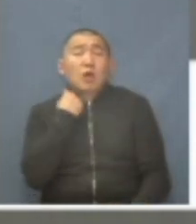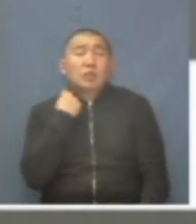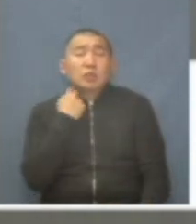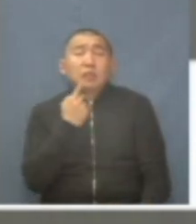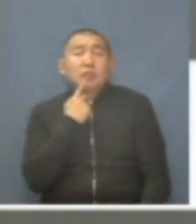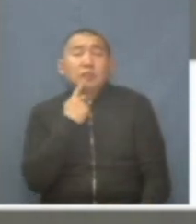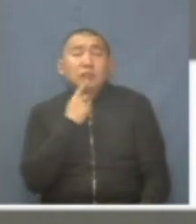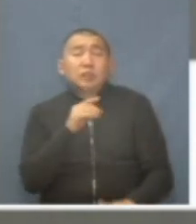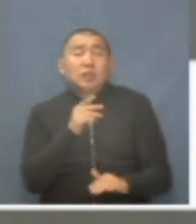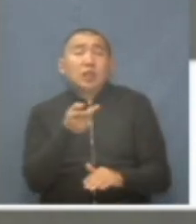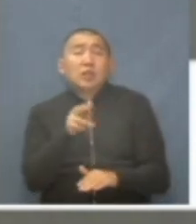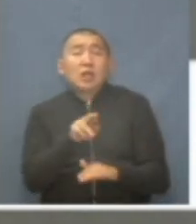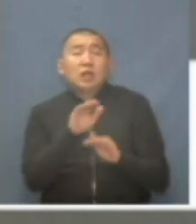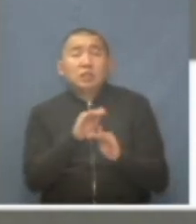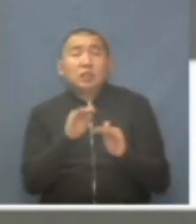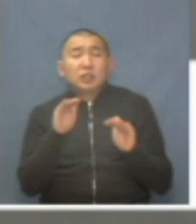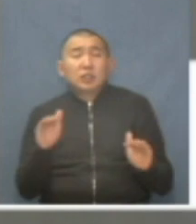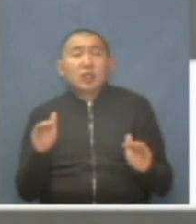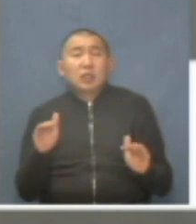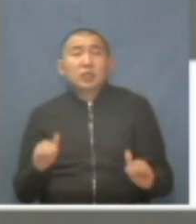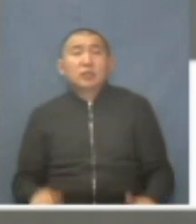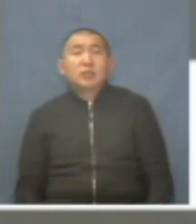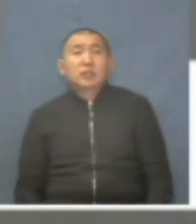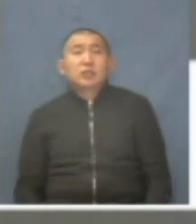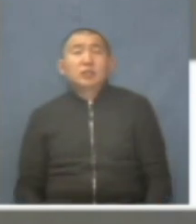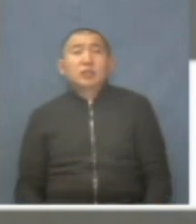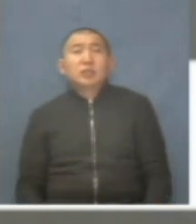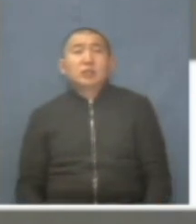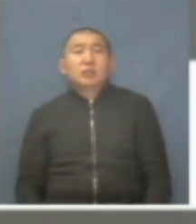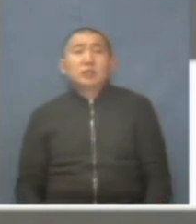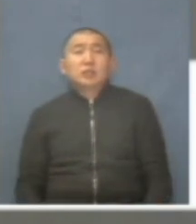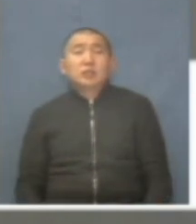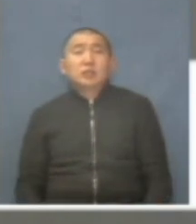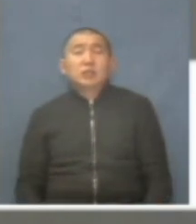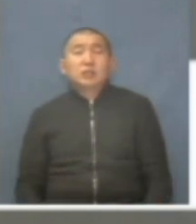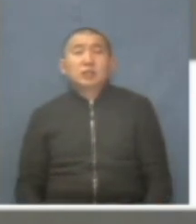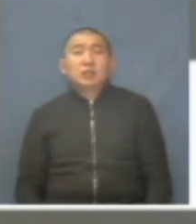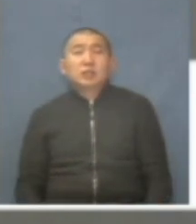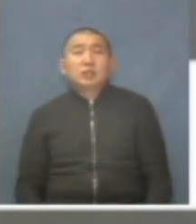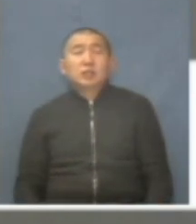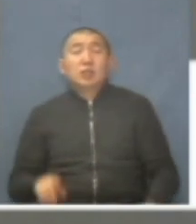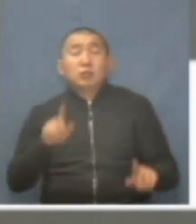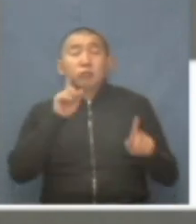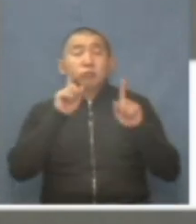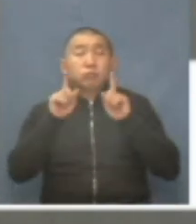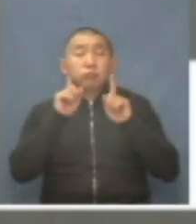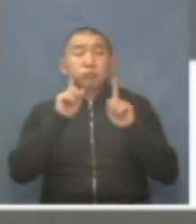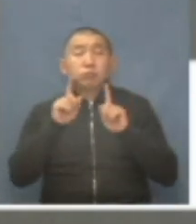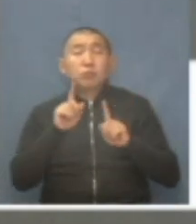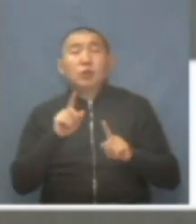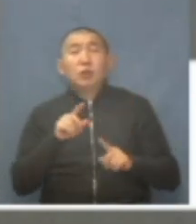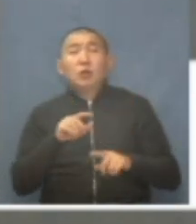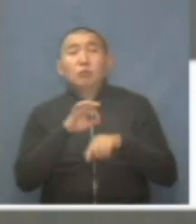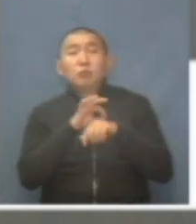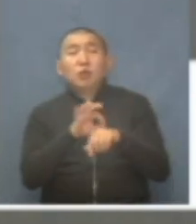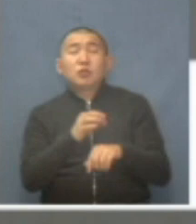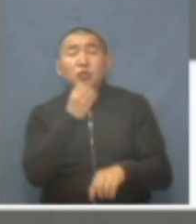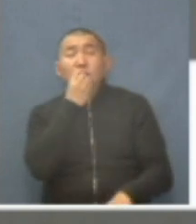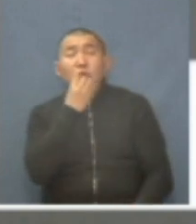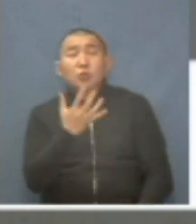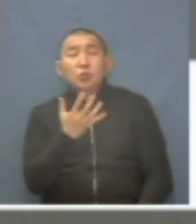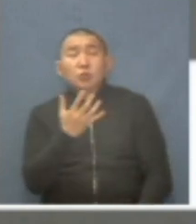детей, занимаюсь разработкой настольных игр. Данное мероприятие организовано очень хорошо,